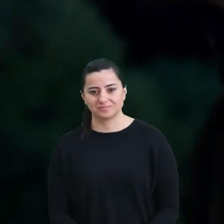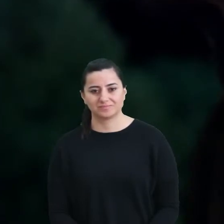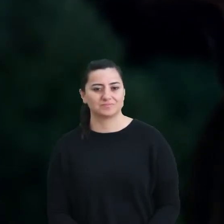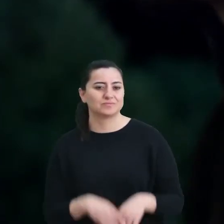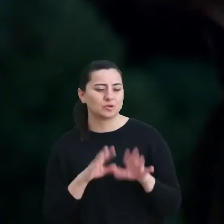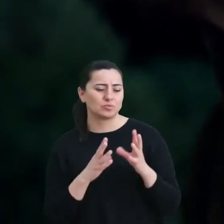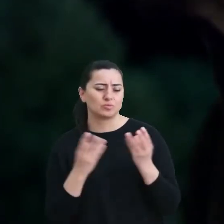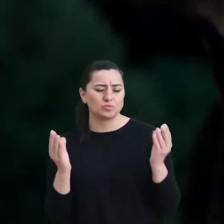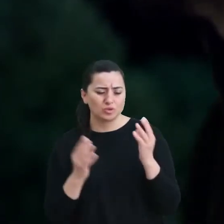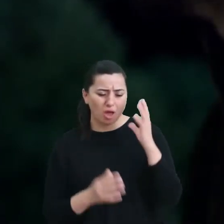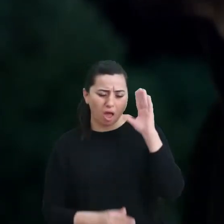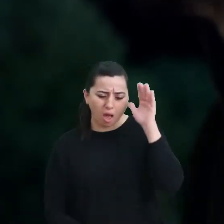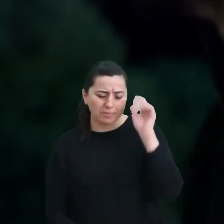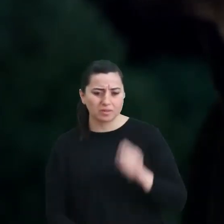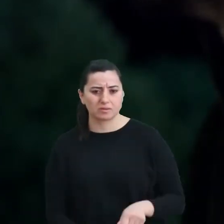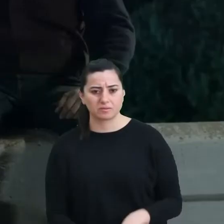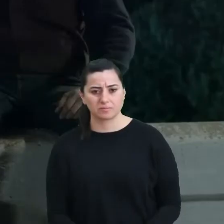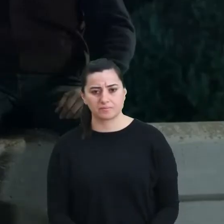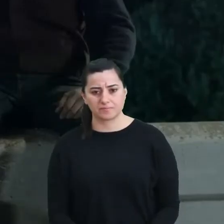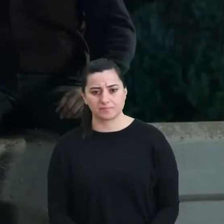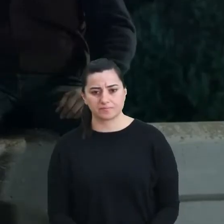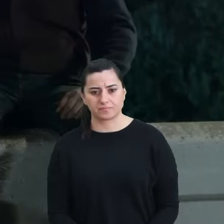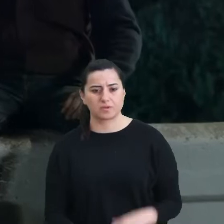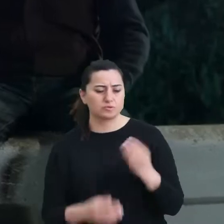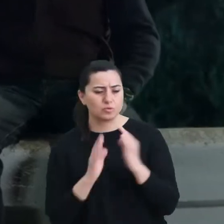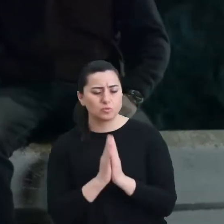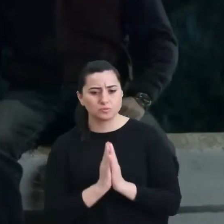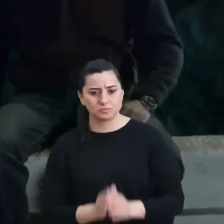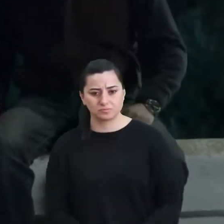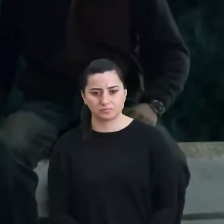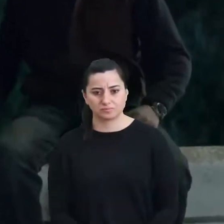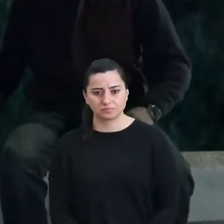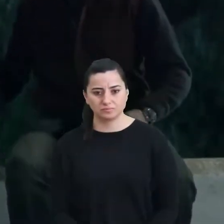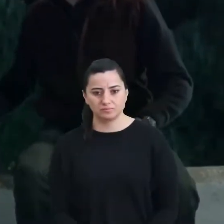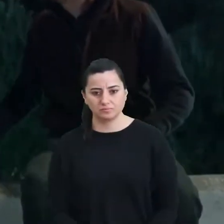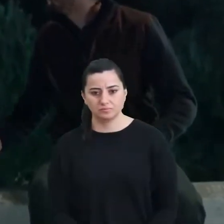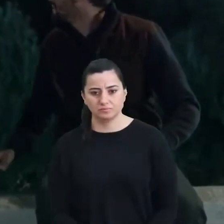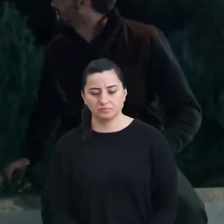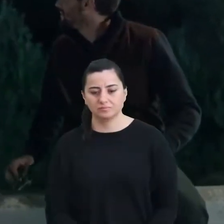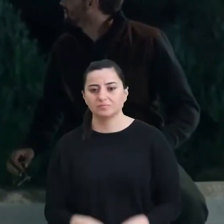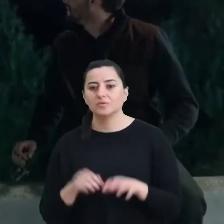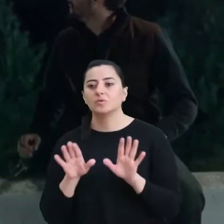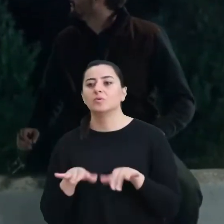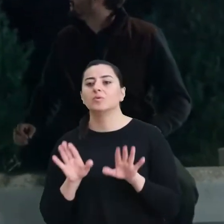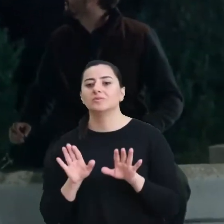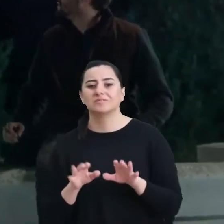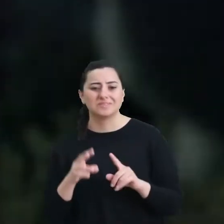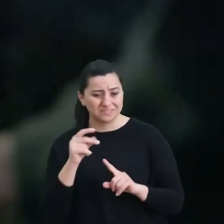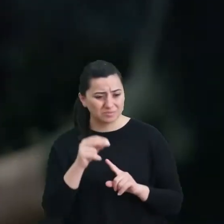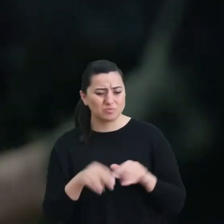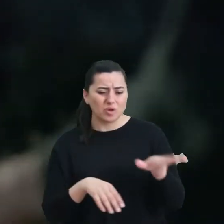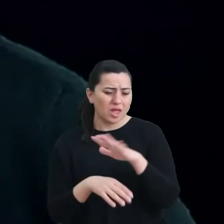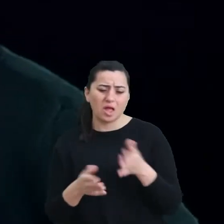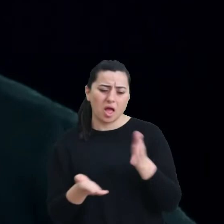tabii. Yok, çok büyük aptallık yaptım. Çok özür dilerim. Hızlıca yerinden kalktı. Yok. İsmail bak,